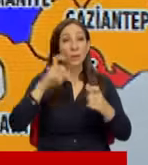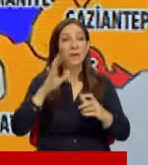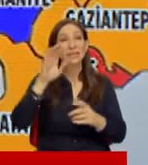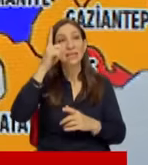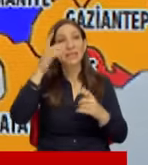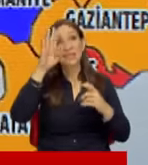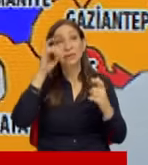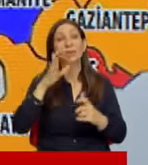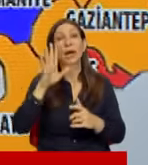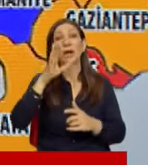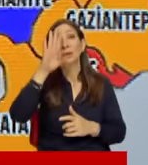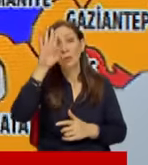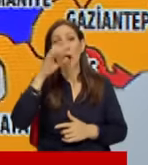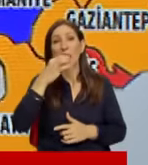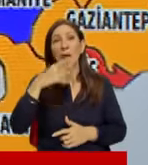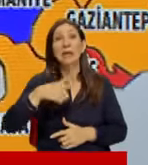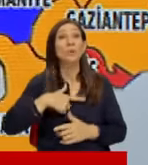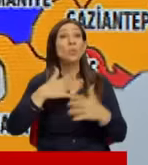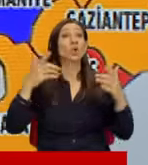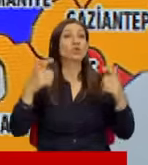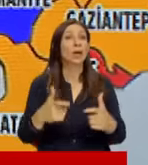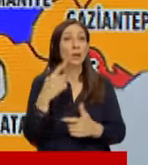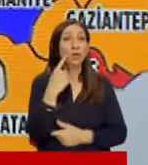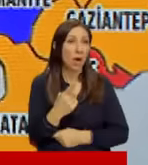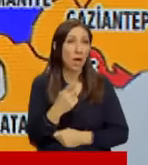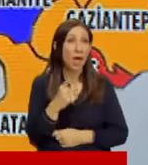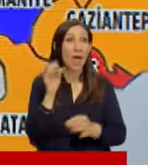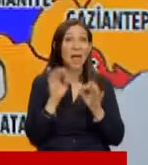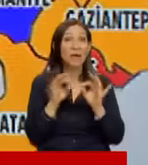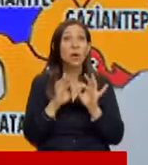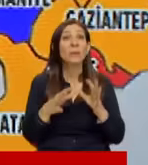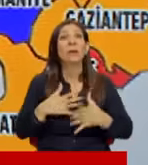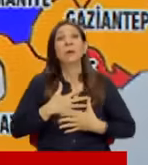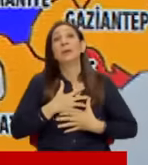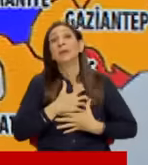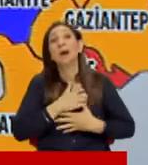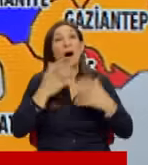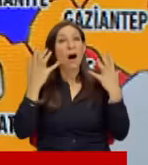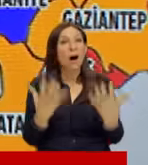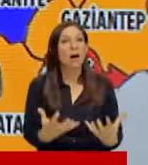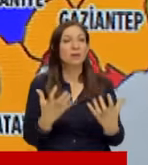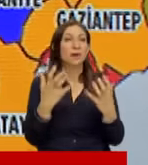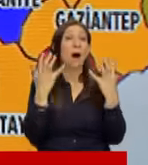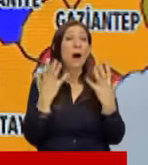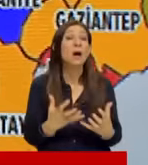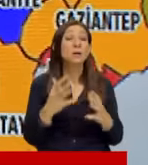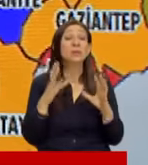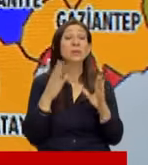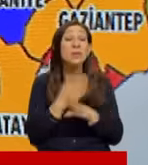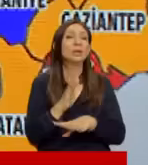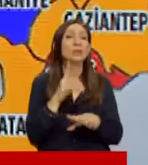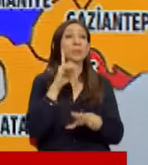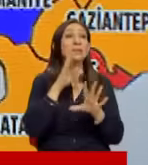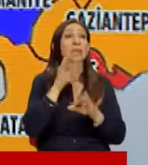sadece İstanbul demeyeyim. İstanbul, Ankara, İzmir gibi büyük kentlerdeki ekonomik bunalım çok daha ağır. Çok daha ağır. Aslında